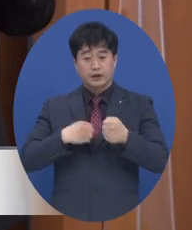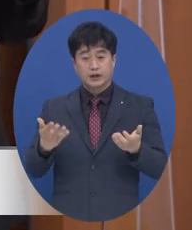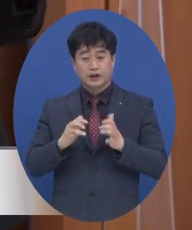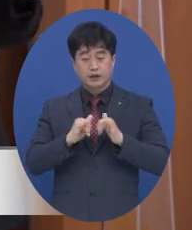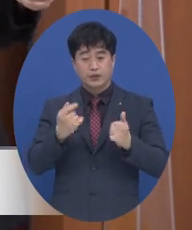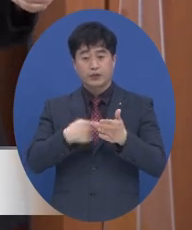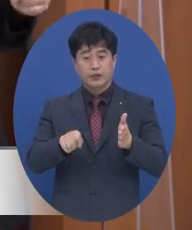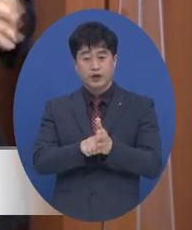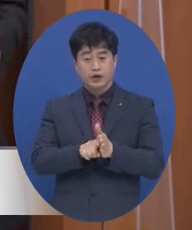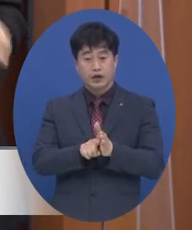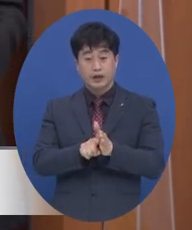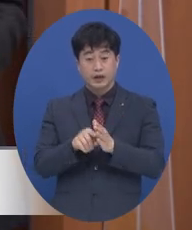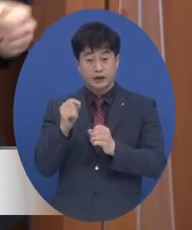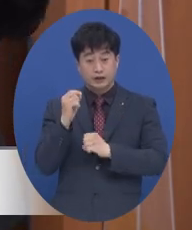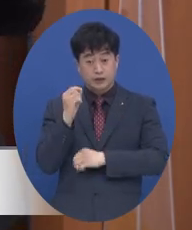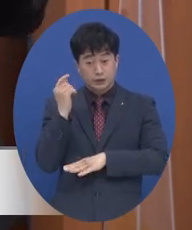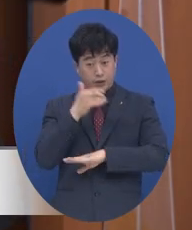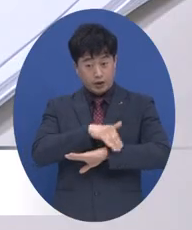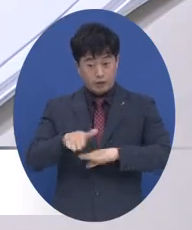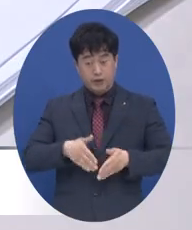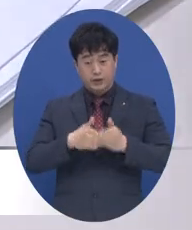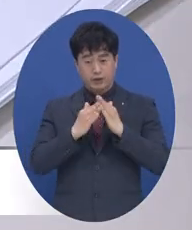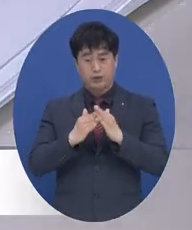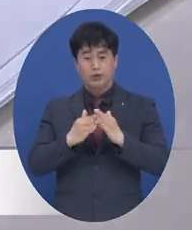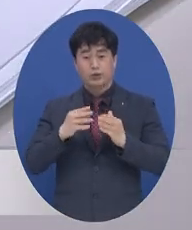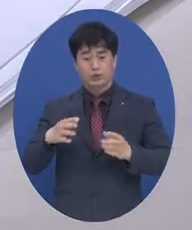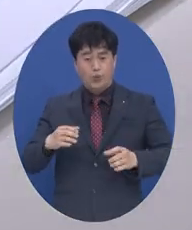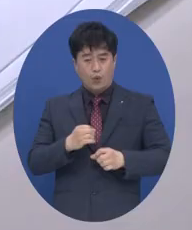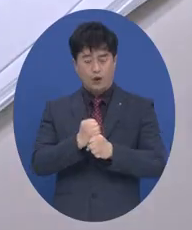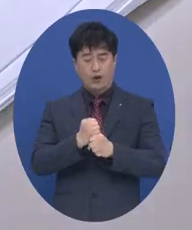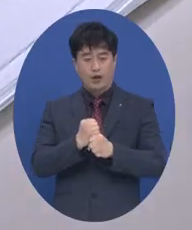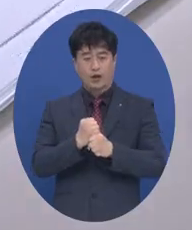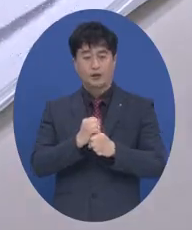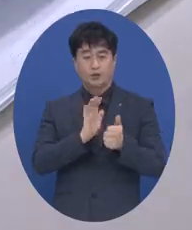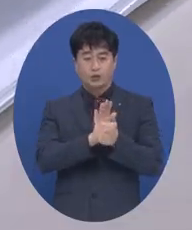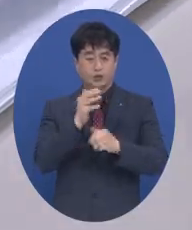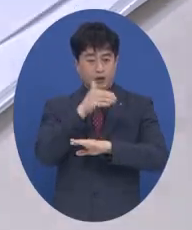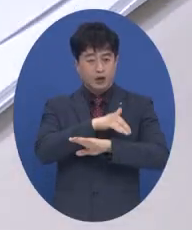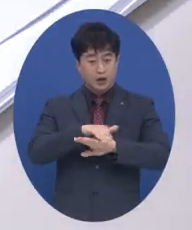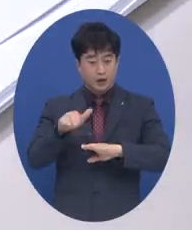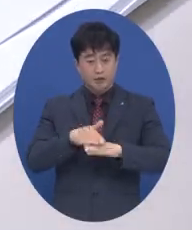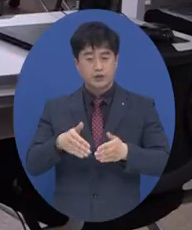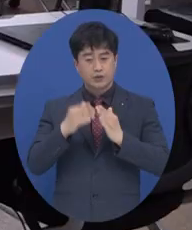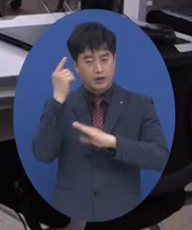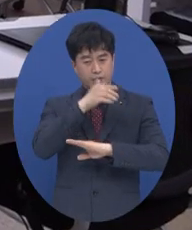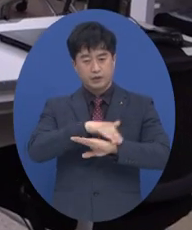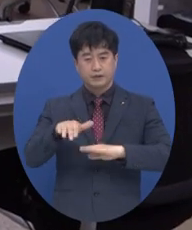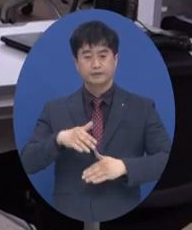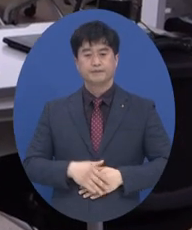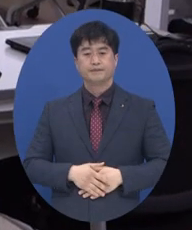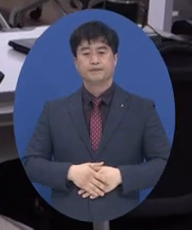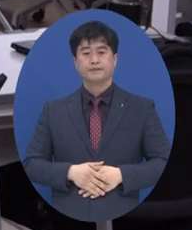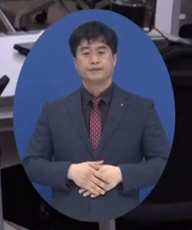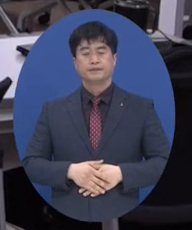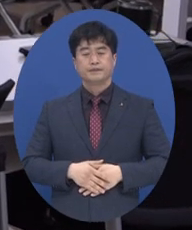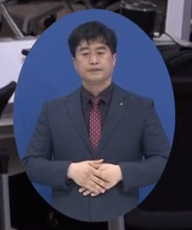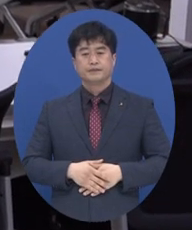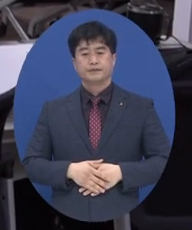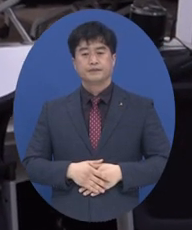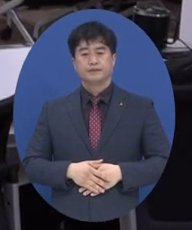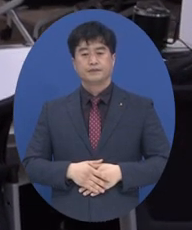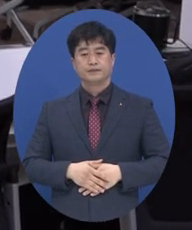위한 플랫폼을 구축하는 등 경기도 프리랜서 종합지원 계획을 수립해 나갈 방침입니다 경기 gtv 구형